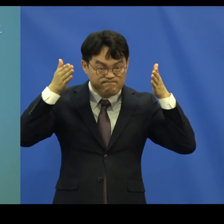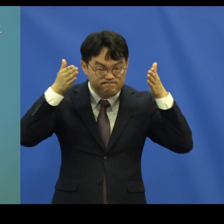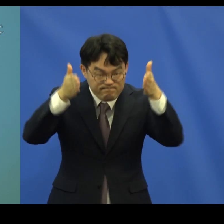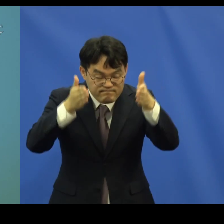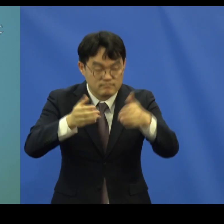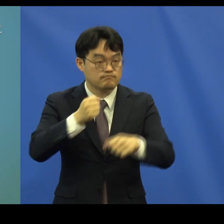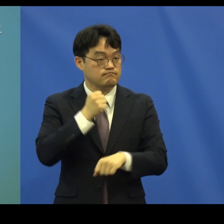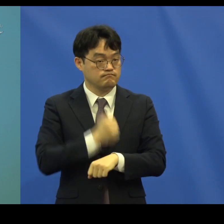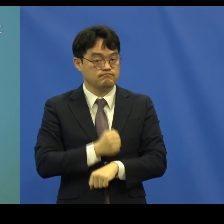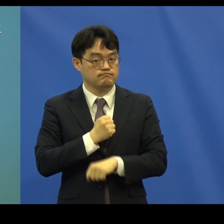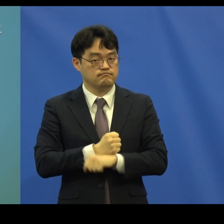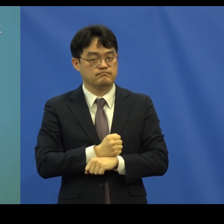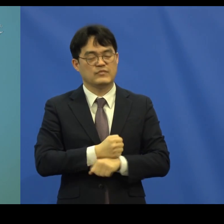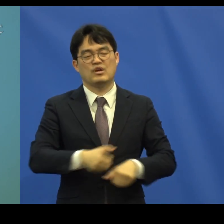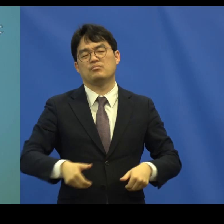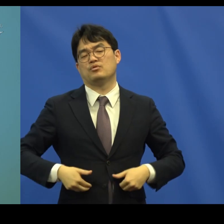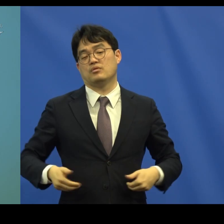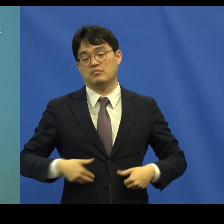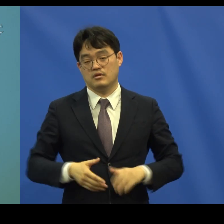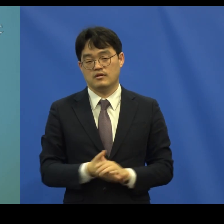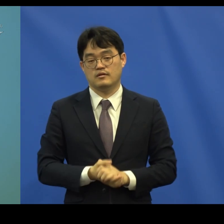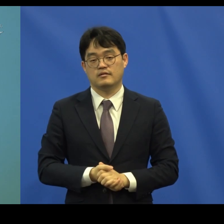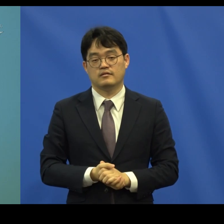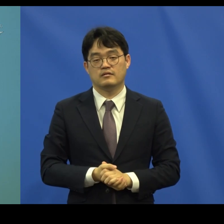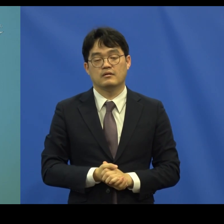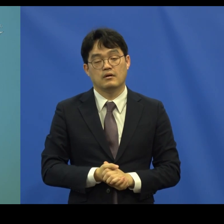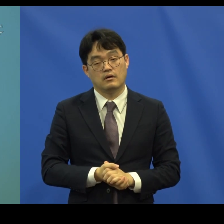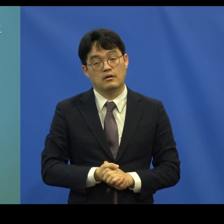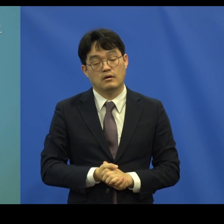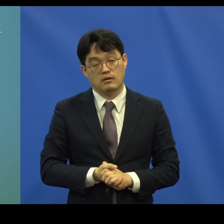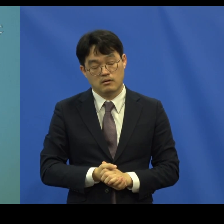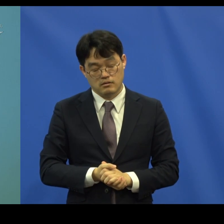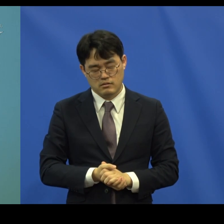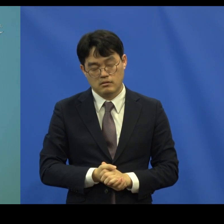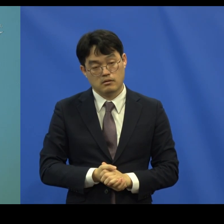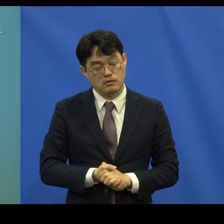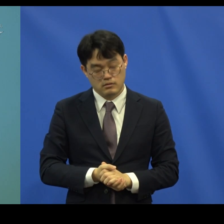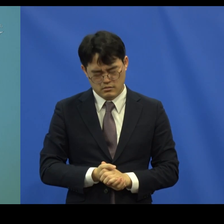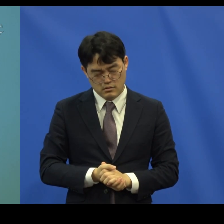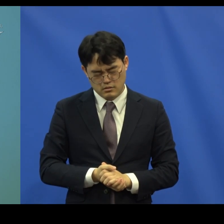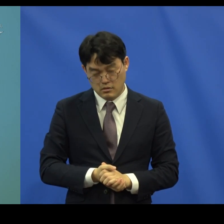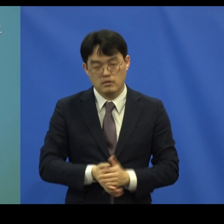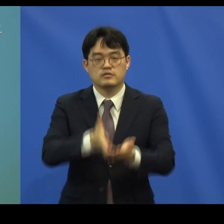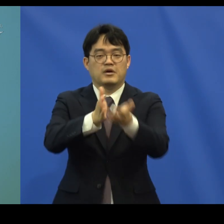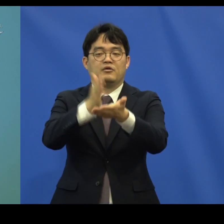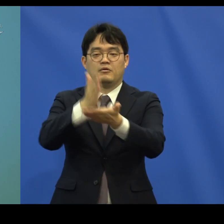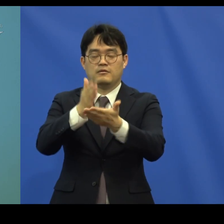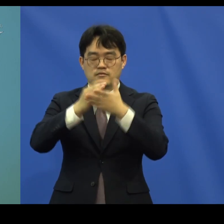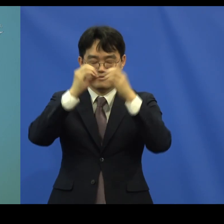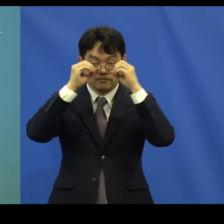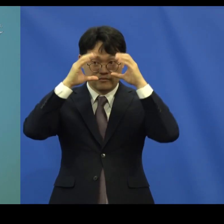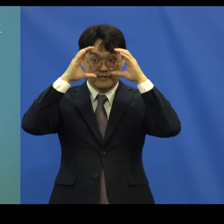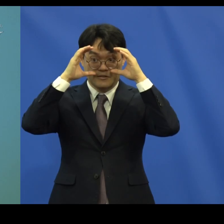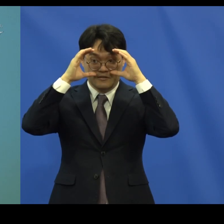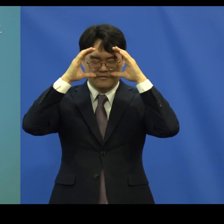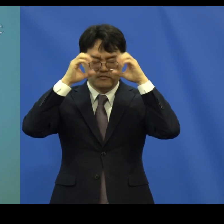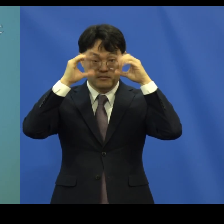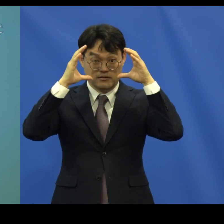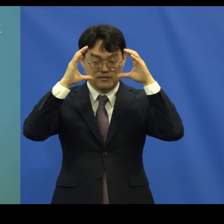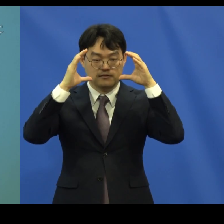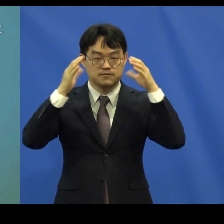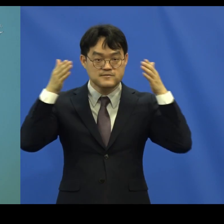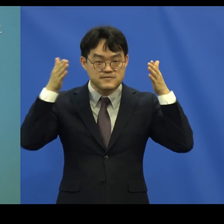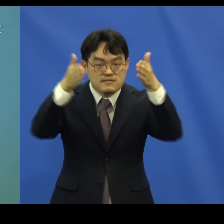여러분, 오늘 우리의 삶에도 마찬가지고 개인의 신앙도 마찬가지고 우리 인생에 어떤 문제가 생겨도